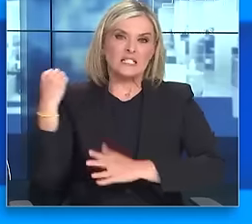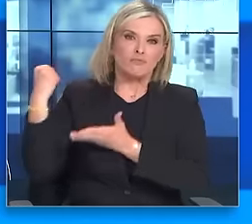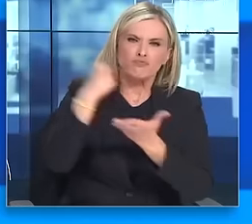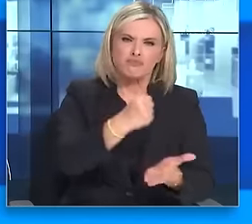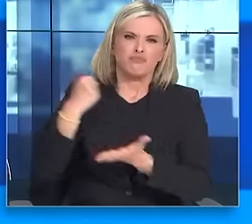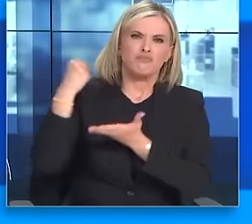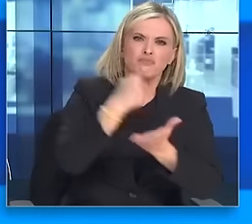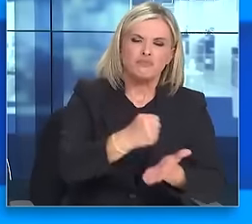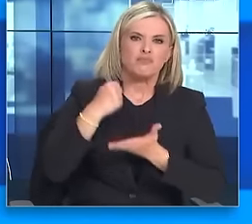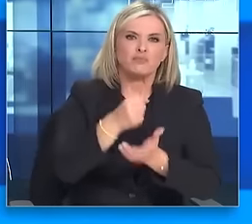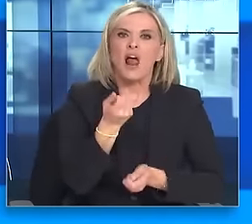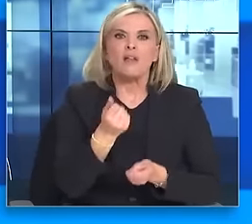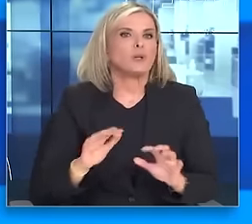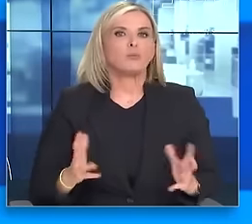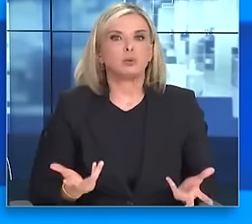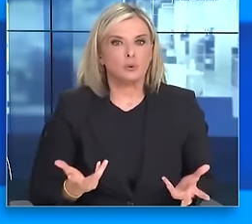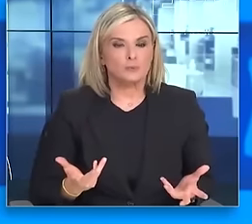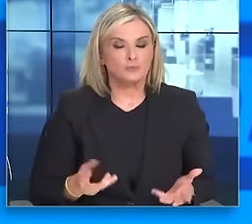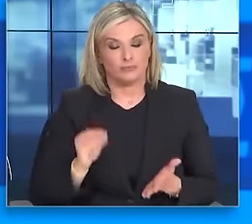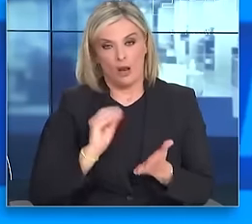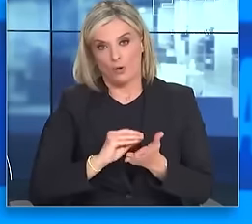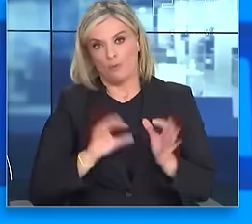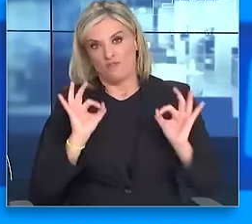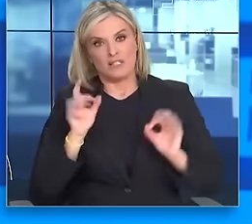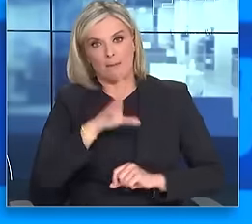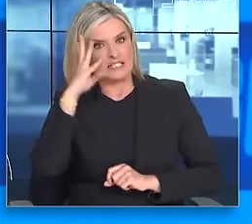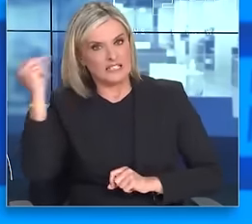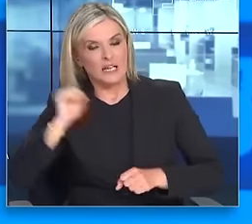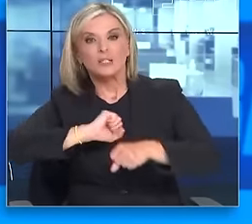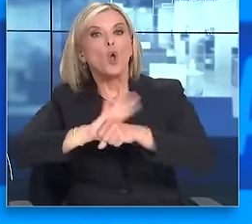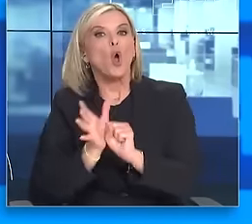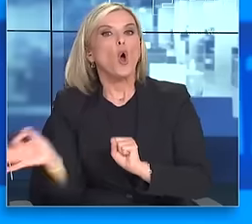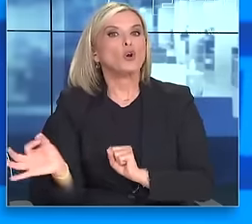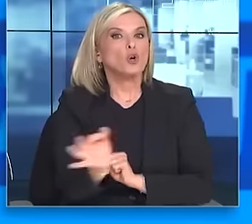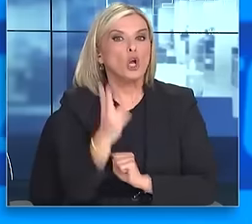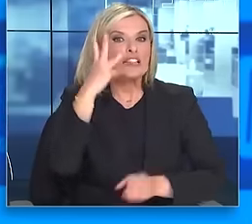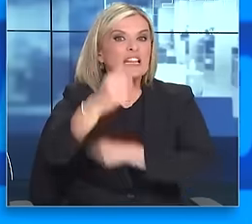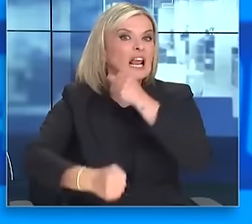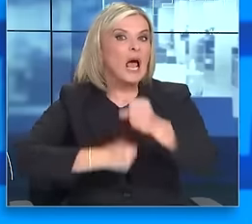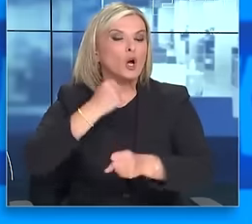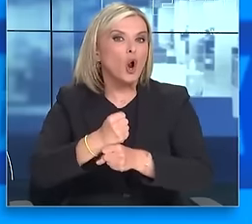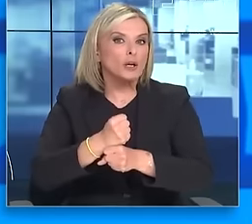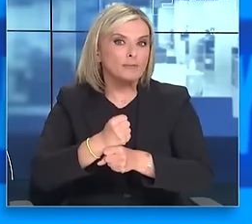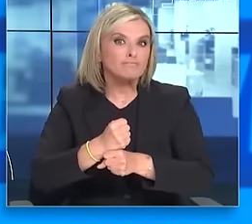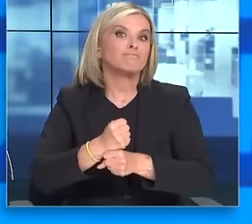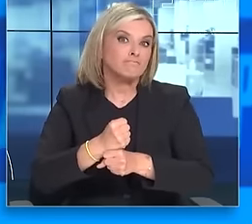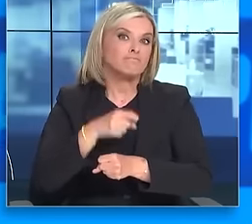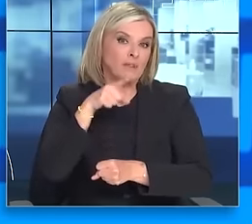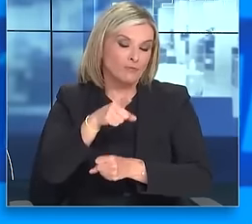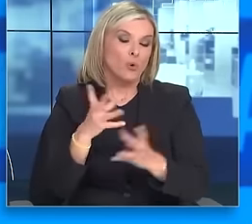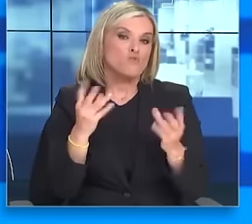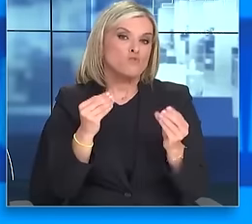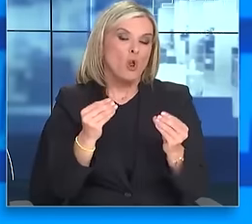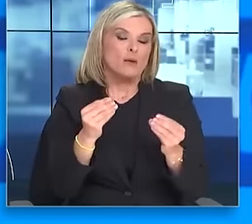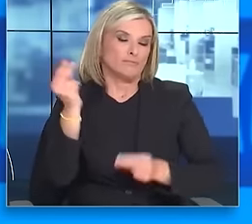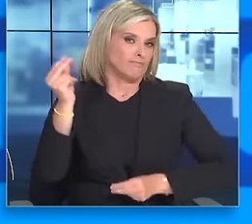πανδημία έμειναν πράγματα πίσω. Η προτεραιότητα ήταν στην αντιμετώπιση της κατεπίγουσας υγειονομικής κρίσης, την οποία